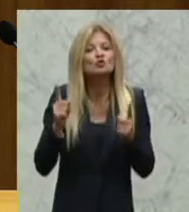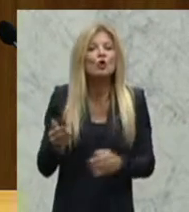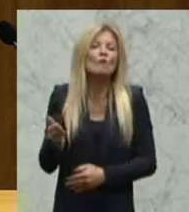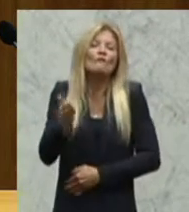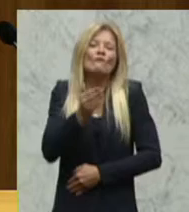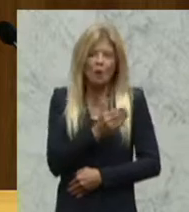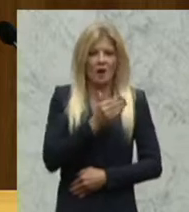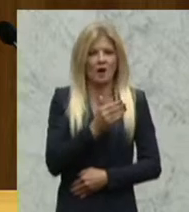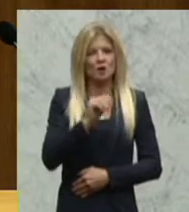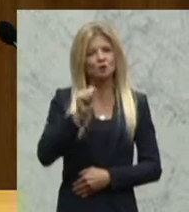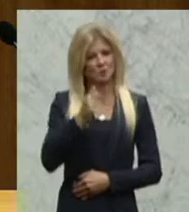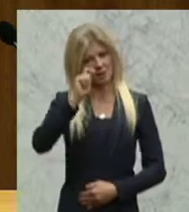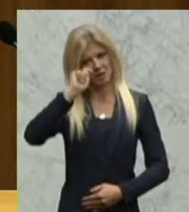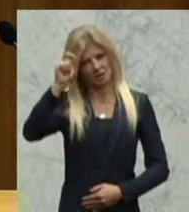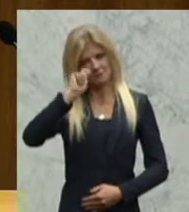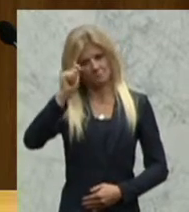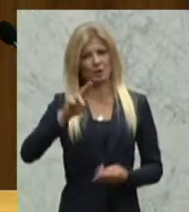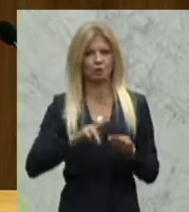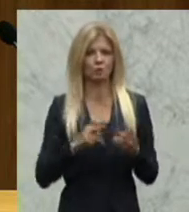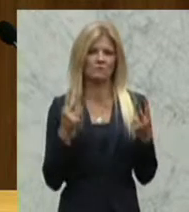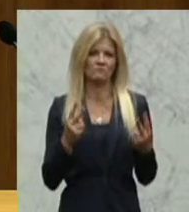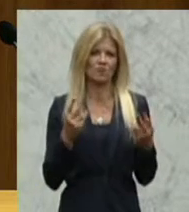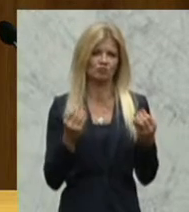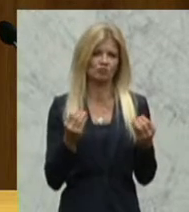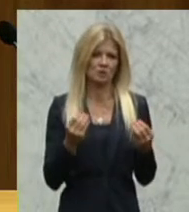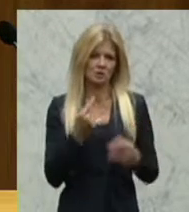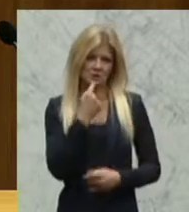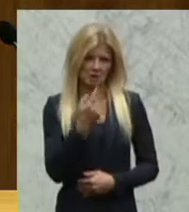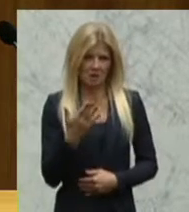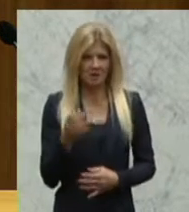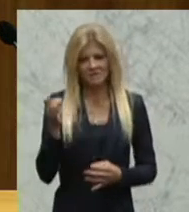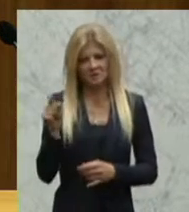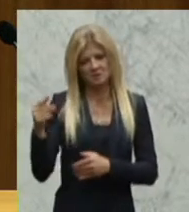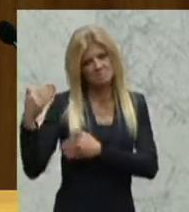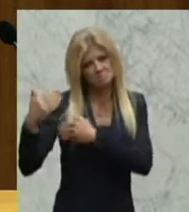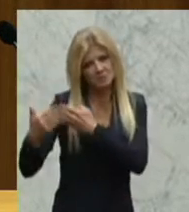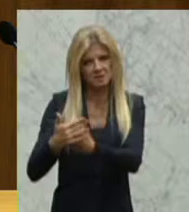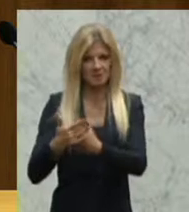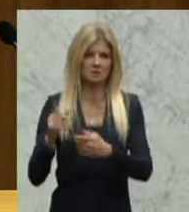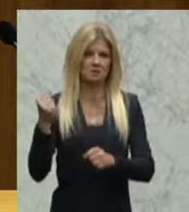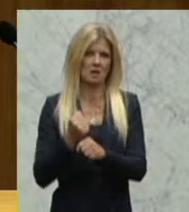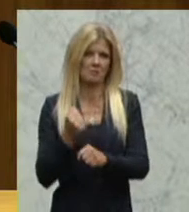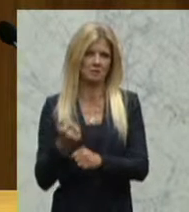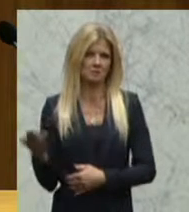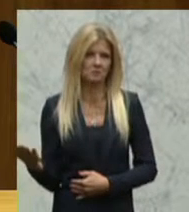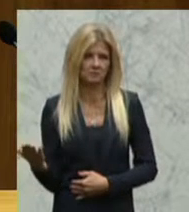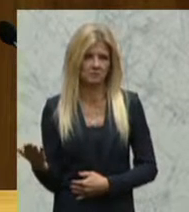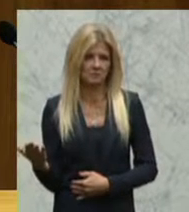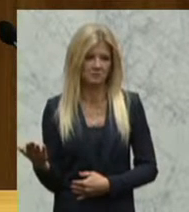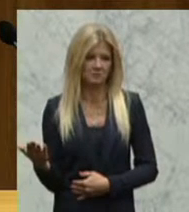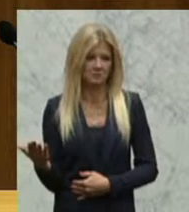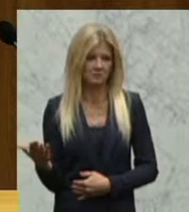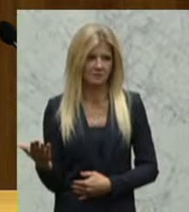und Wertschätzung für die bisher geleistete Arbeit entgegenbringen. Und ich kann Ihnen versichern, in